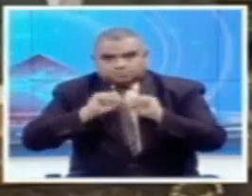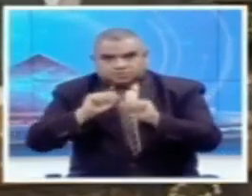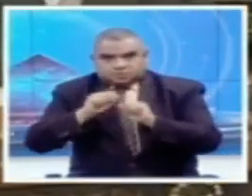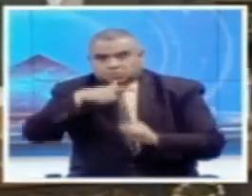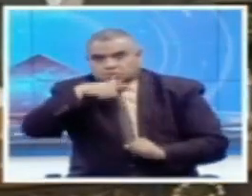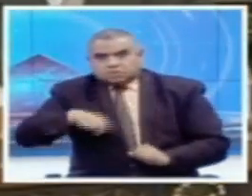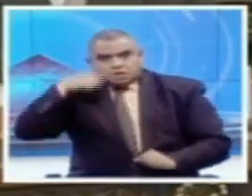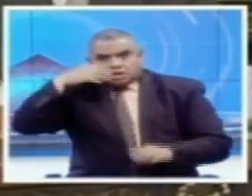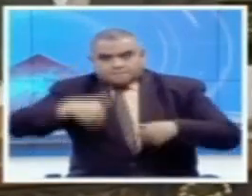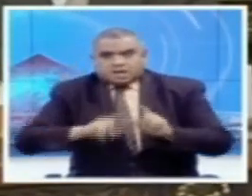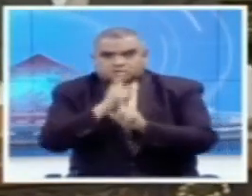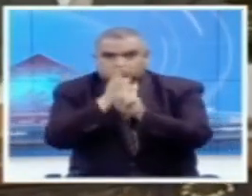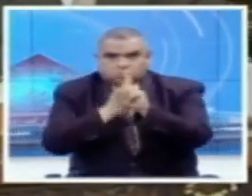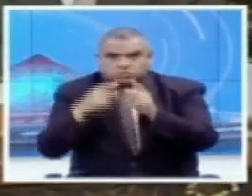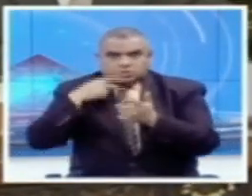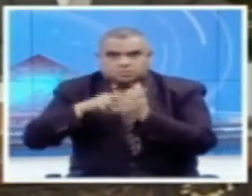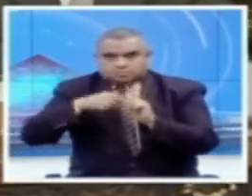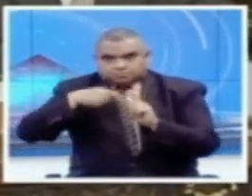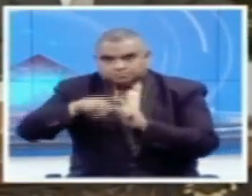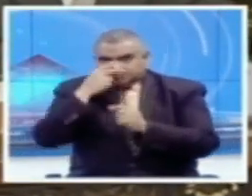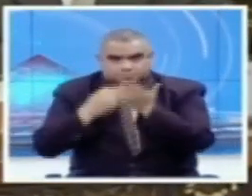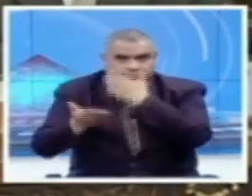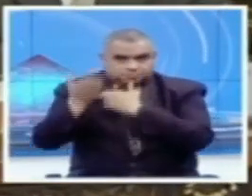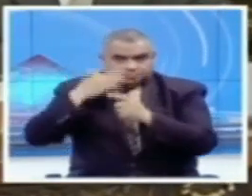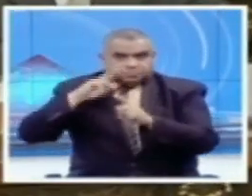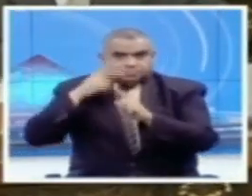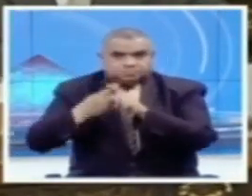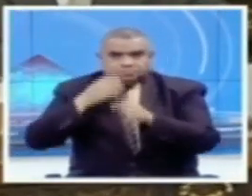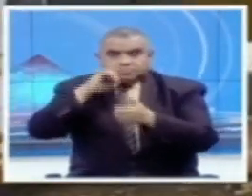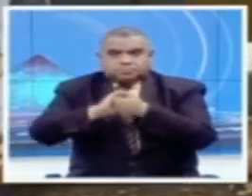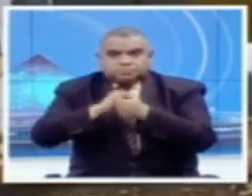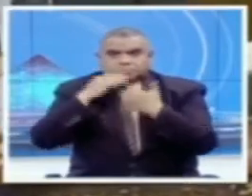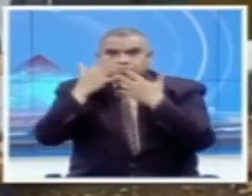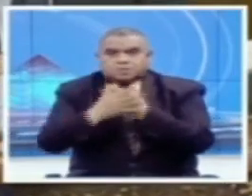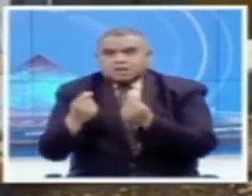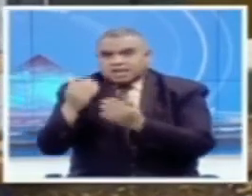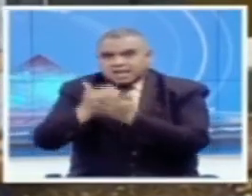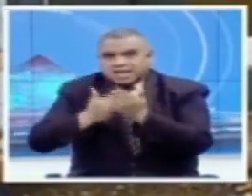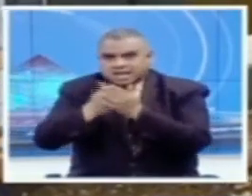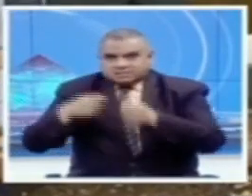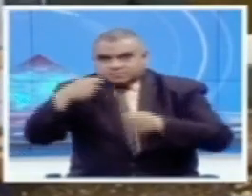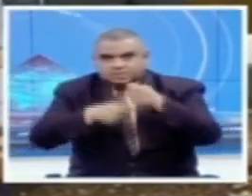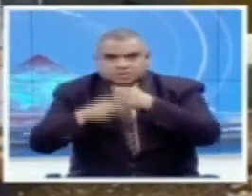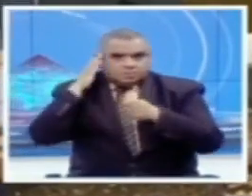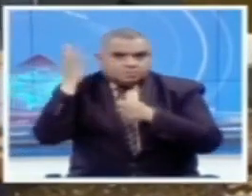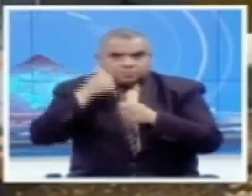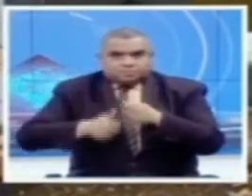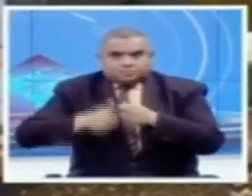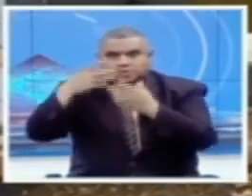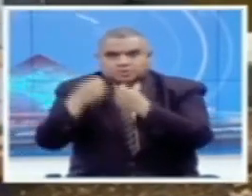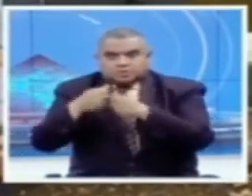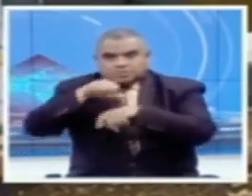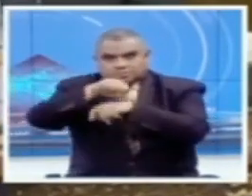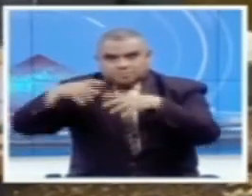التنموية. وصرح مدبولي بأن الفترة الماضية شهدت الاتفاق على مشروعات استثمارية كبرى مع الأشقاء